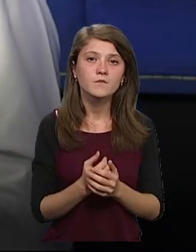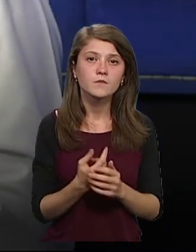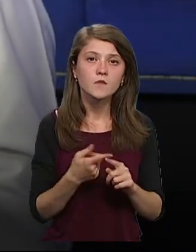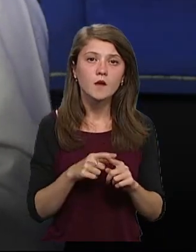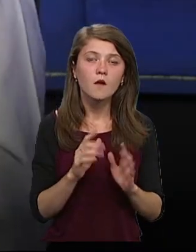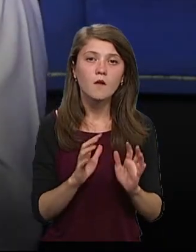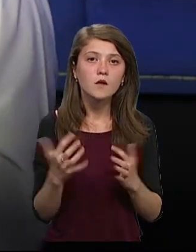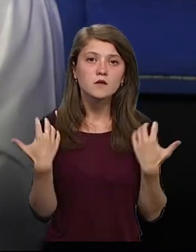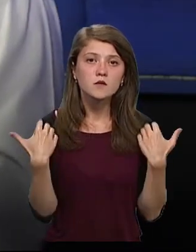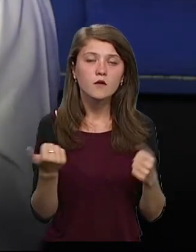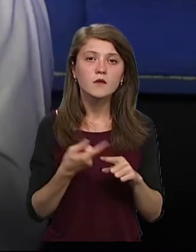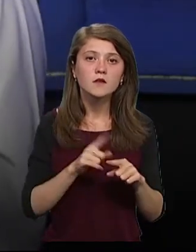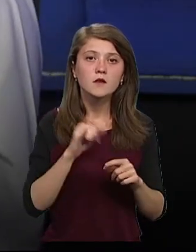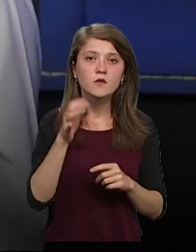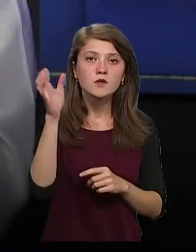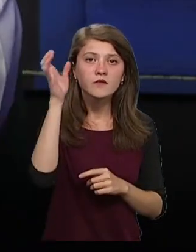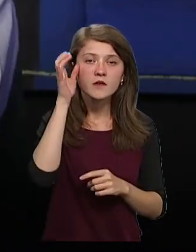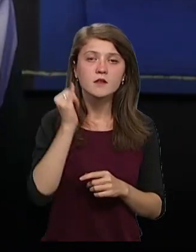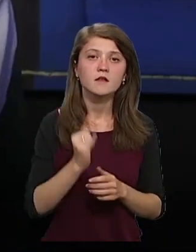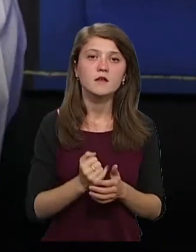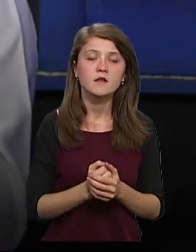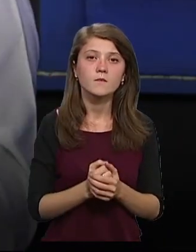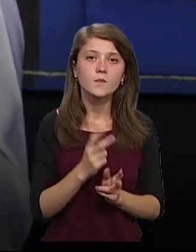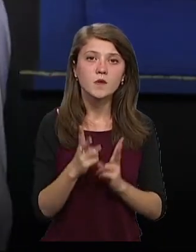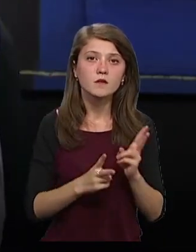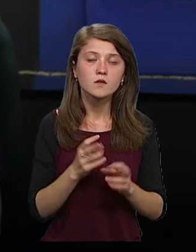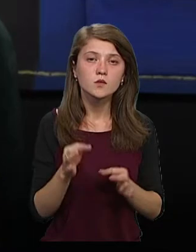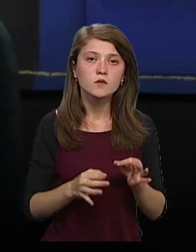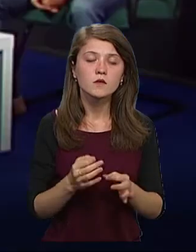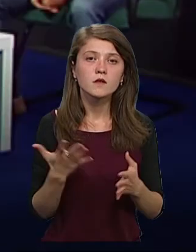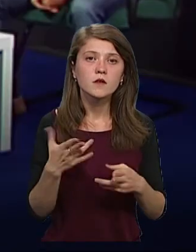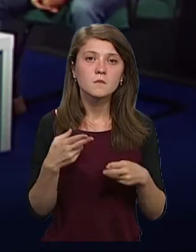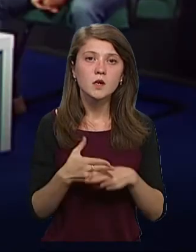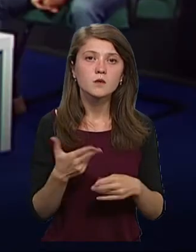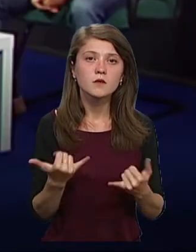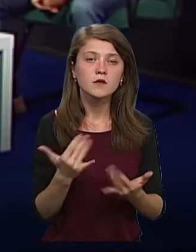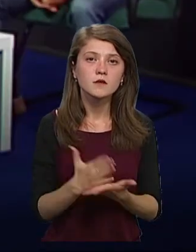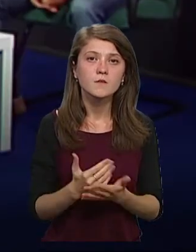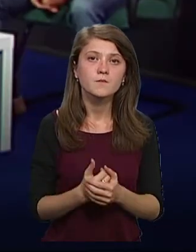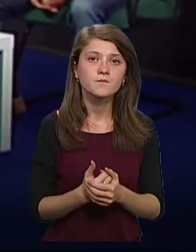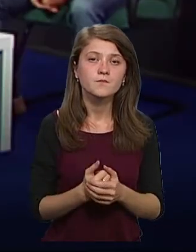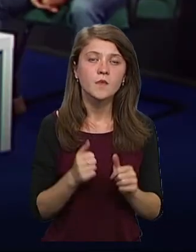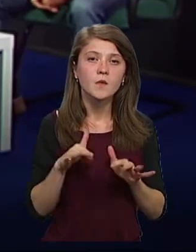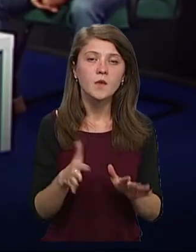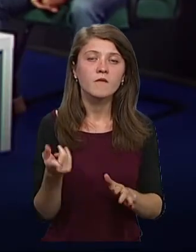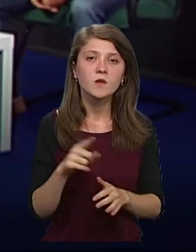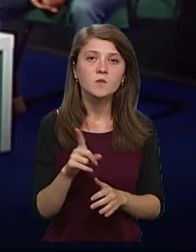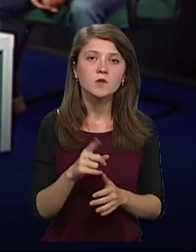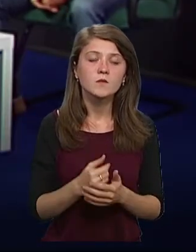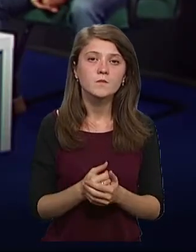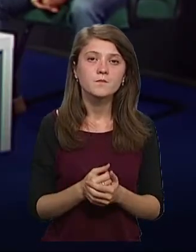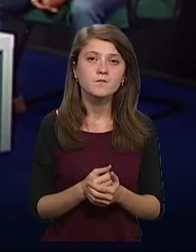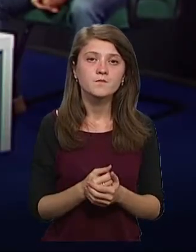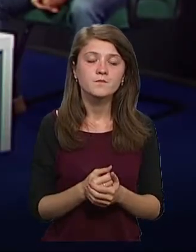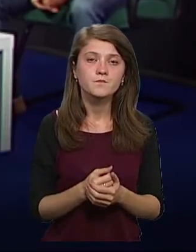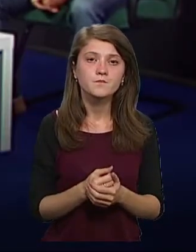охорона здоров'я, це і освіта, це і реформа суду, які перешкоди зареснують. А справа в тому, чому в нас